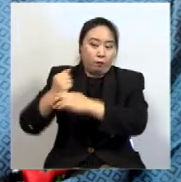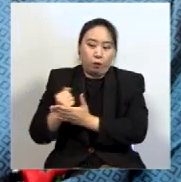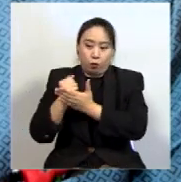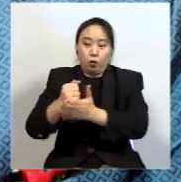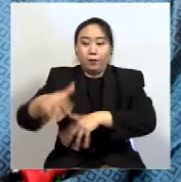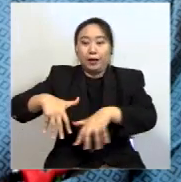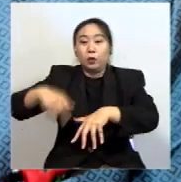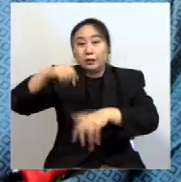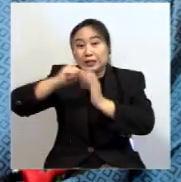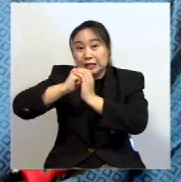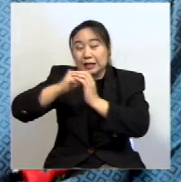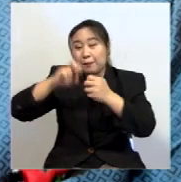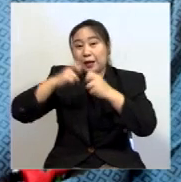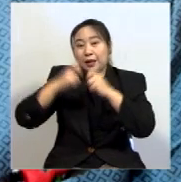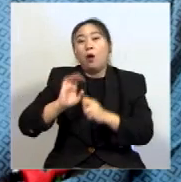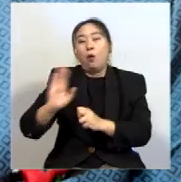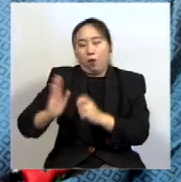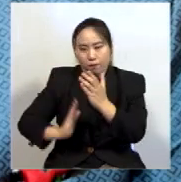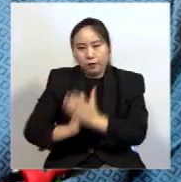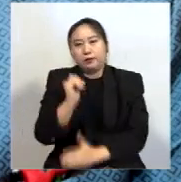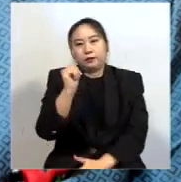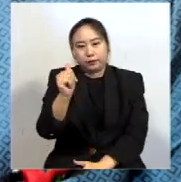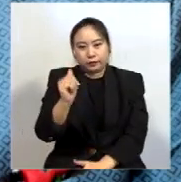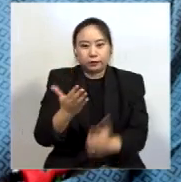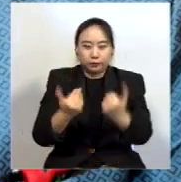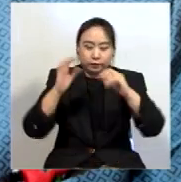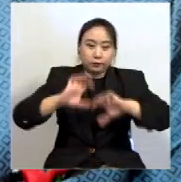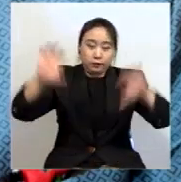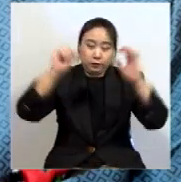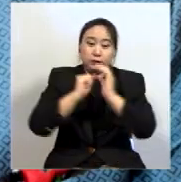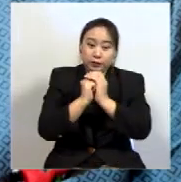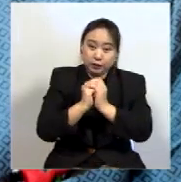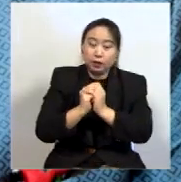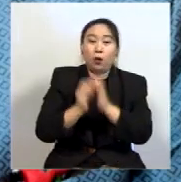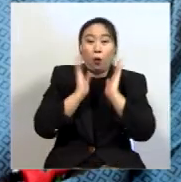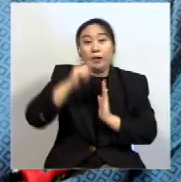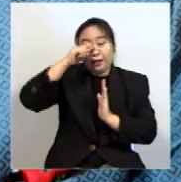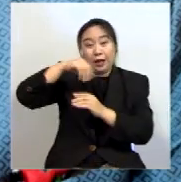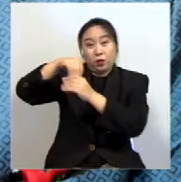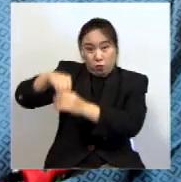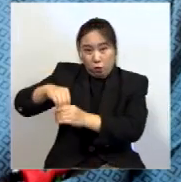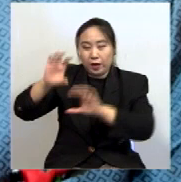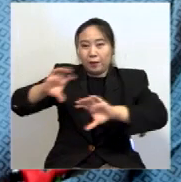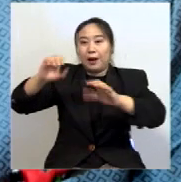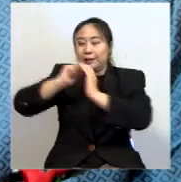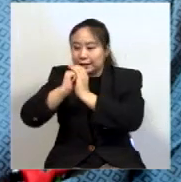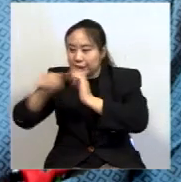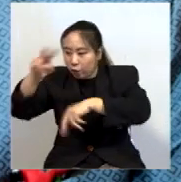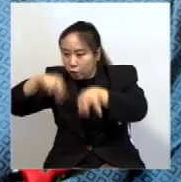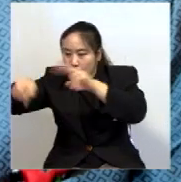จีนสามารถผ่านพ้นวิกฤตในครั้งนี้ไปได้และขอชื่นชมรัฐบาลจีนในการดูแลคนไทยในเมืองอู่ฮั่นและพื้น